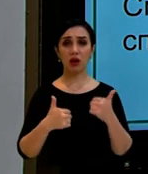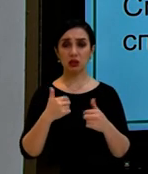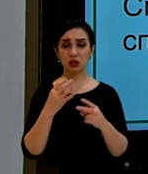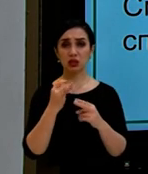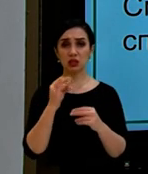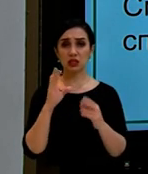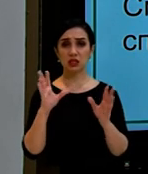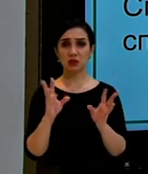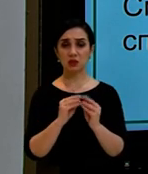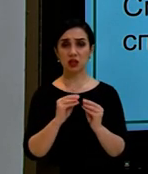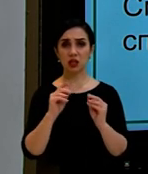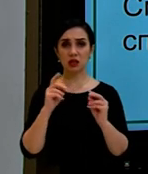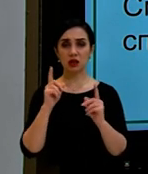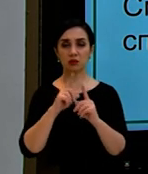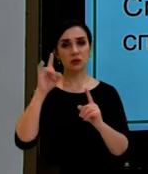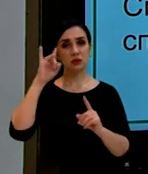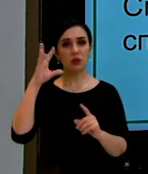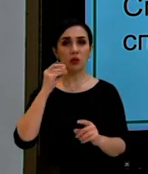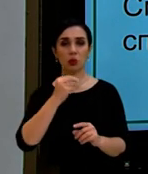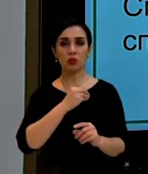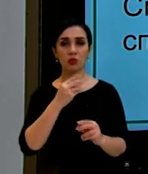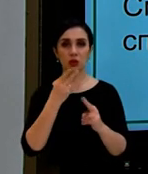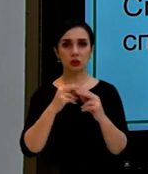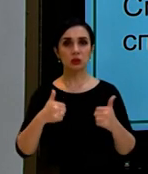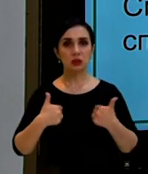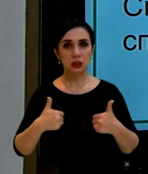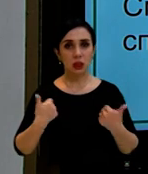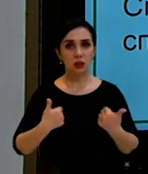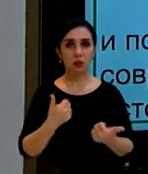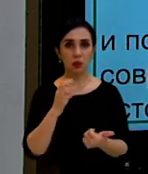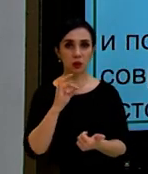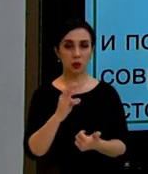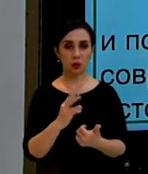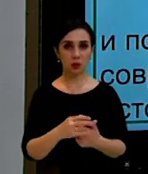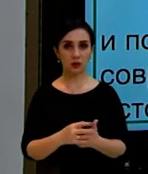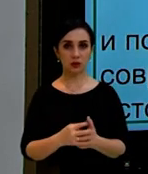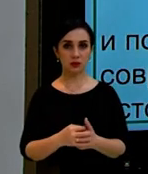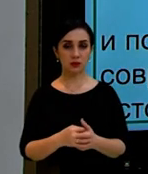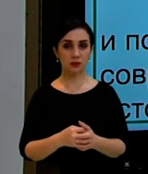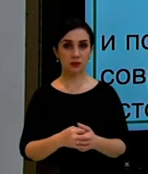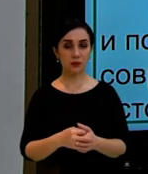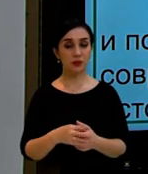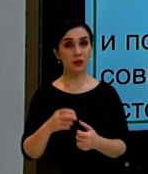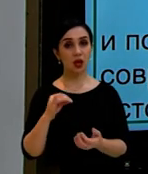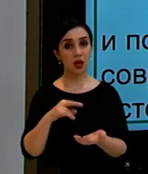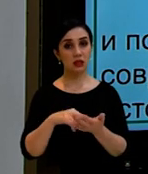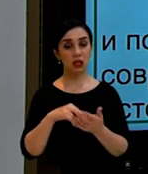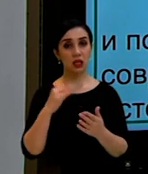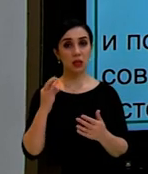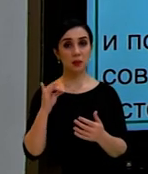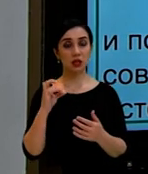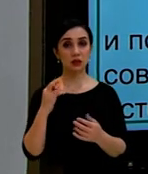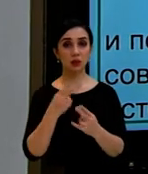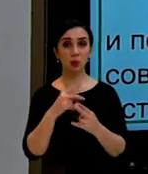спесь звездной болезни ведь он же к этому стремился оценка белинского